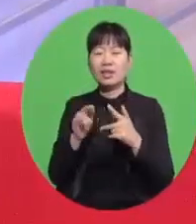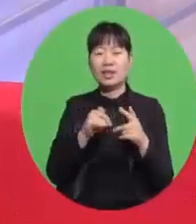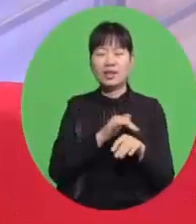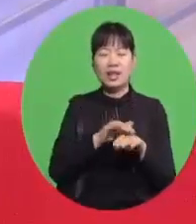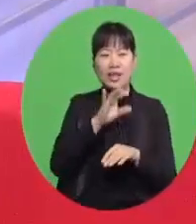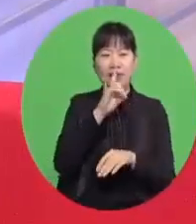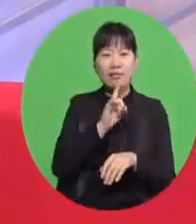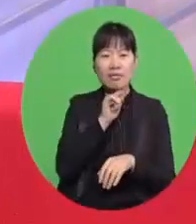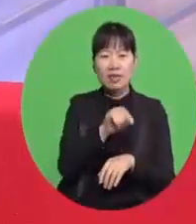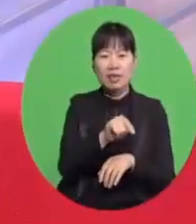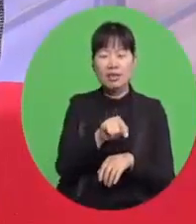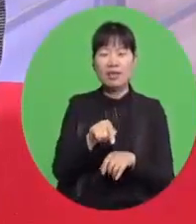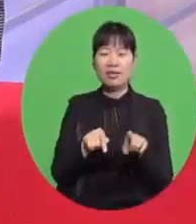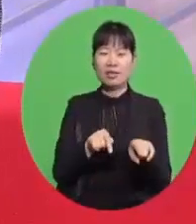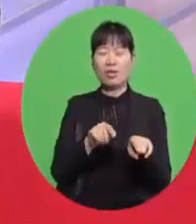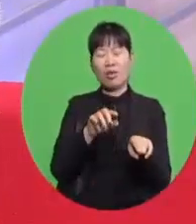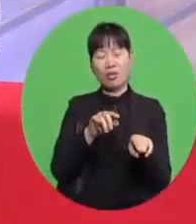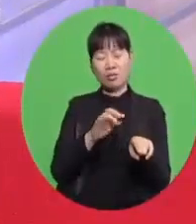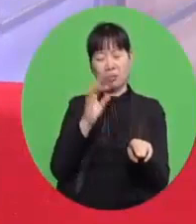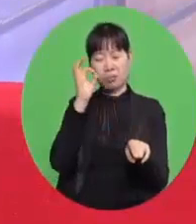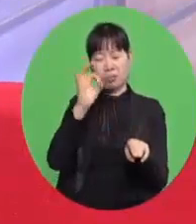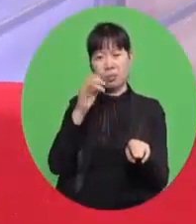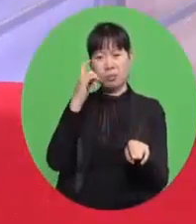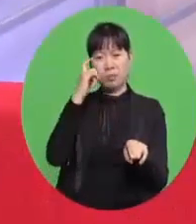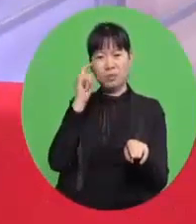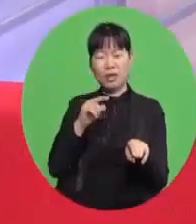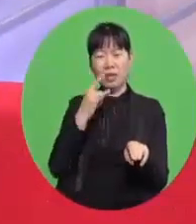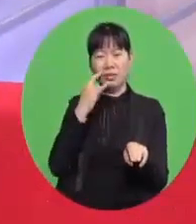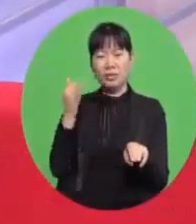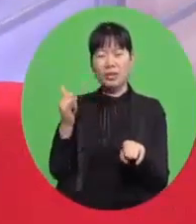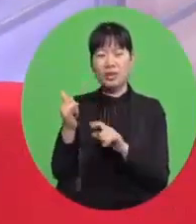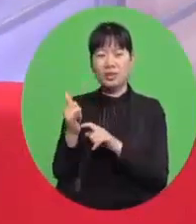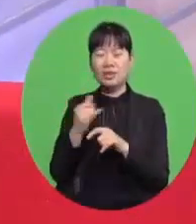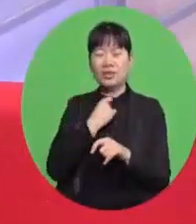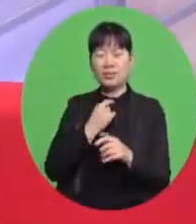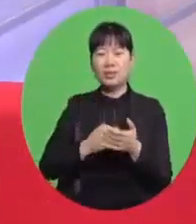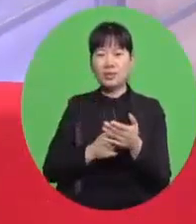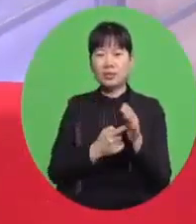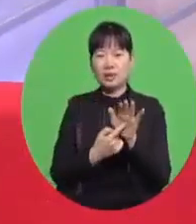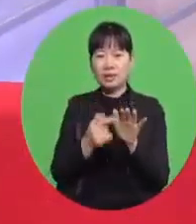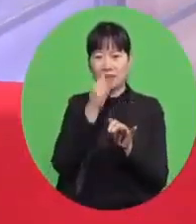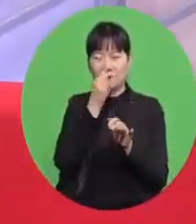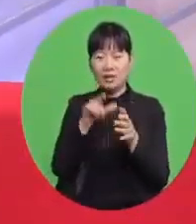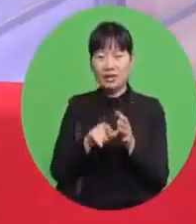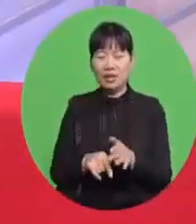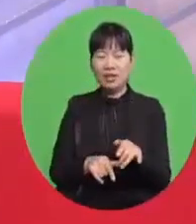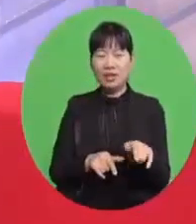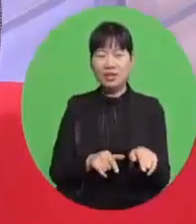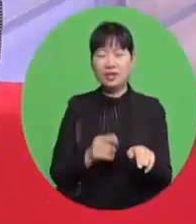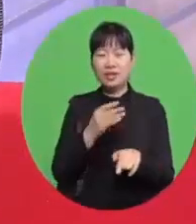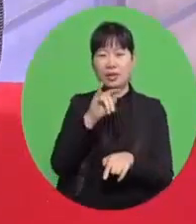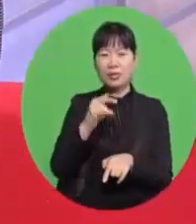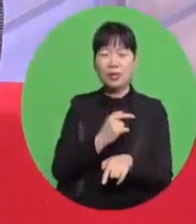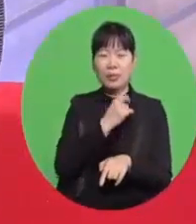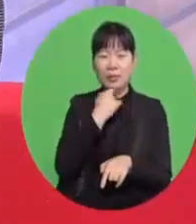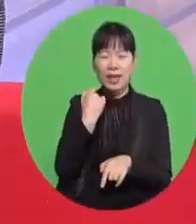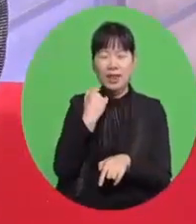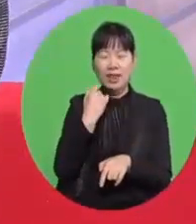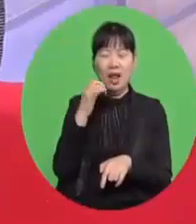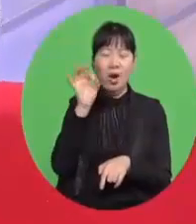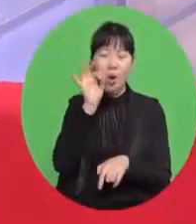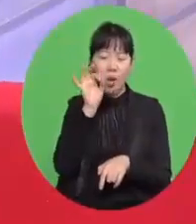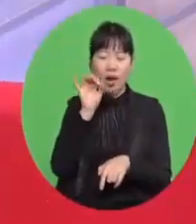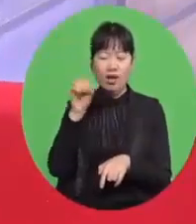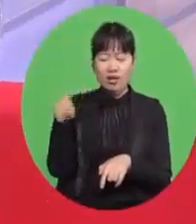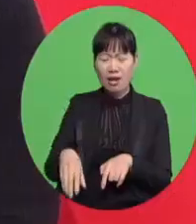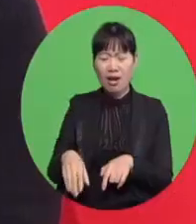되는 거는 뭘 저거 갖고 그래? 그렇죠. 그러니까 부모님의 아닌데. 욕구에 비춰봤을 때는 저 레몬만 사탕이 떨어진 게 뭘